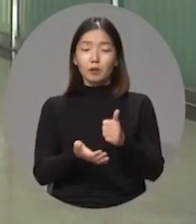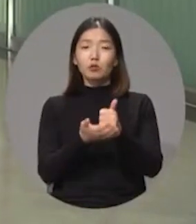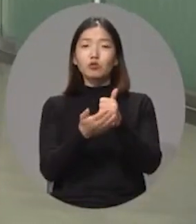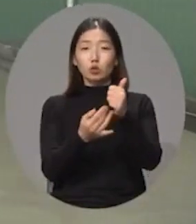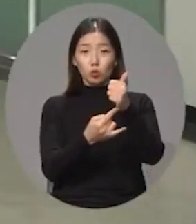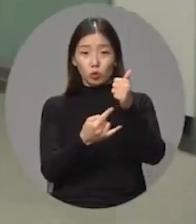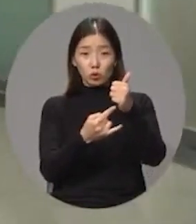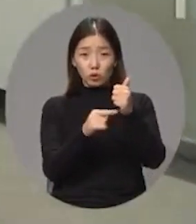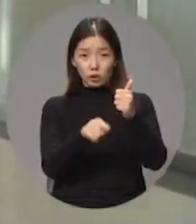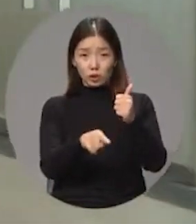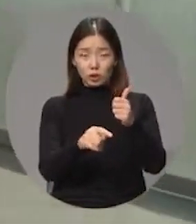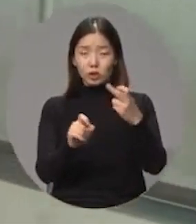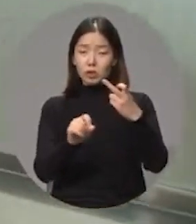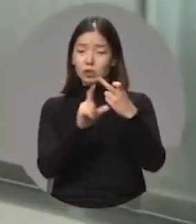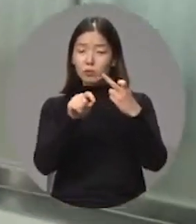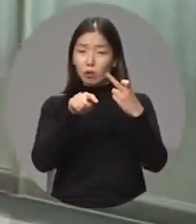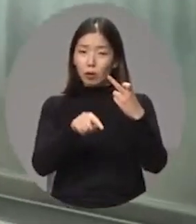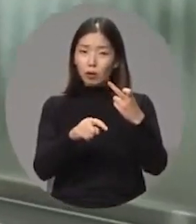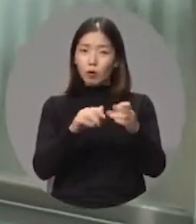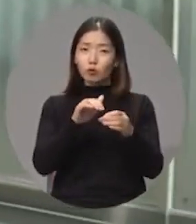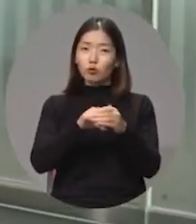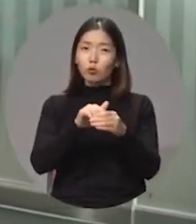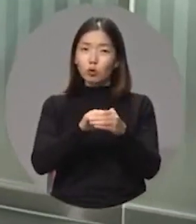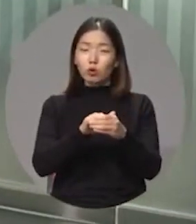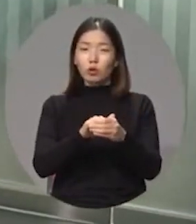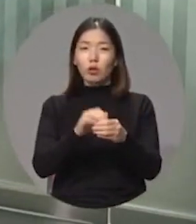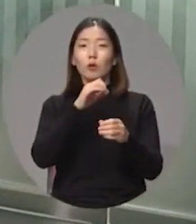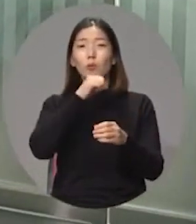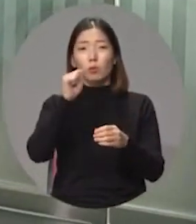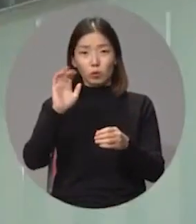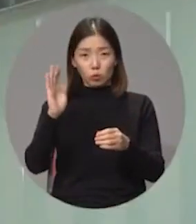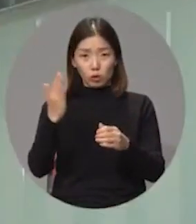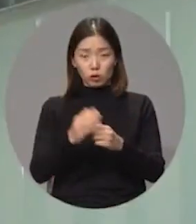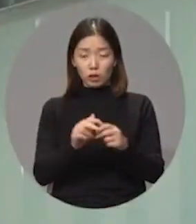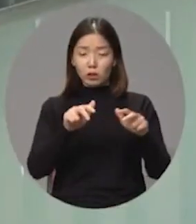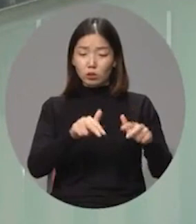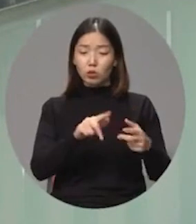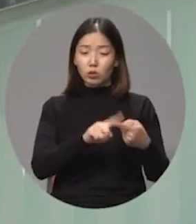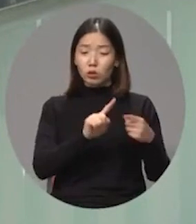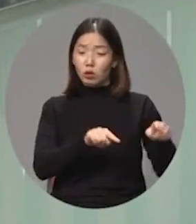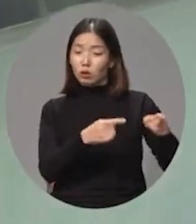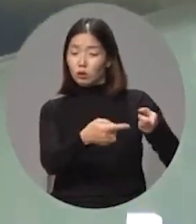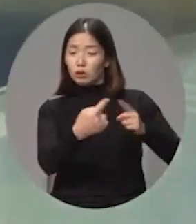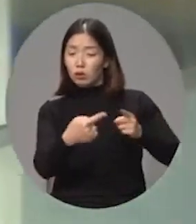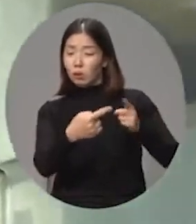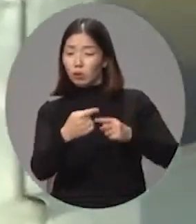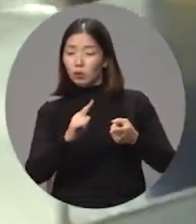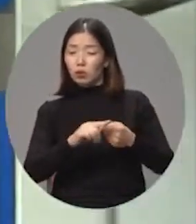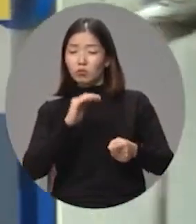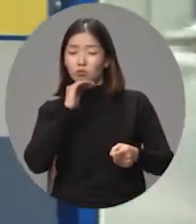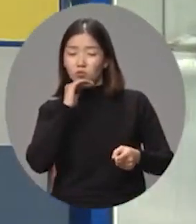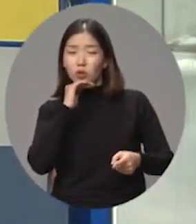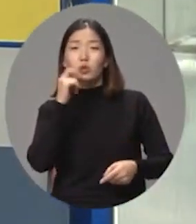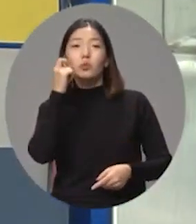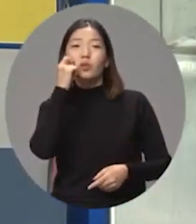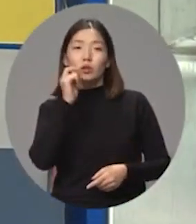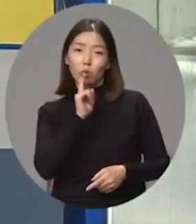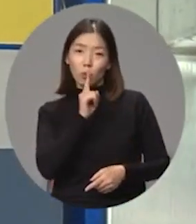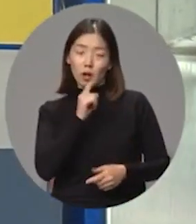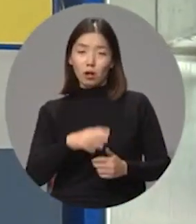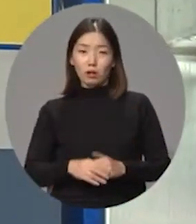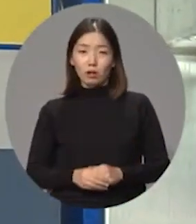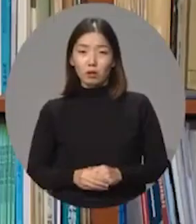위원회는 및 아란 의 총장 후보자를 뽑아야 하는 상황에서 직원들의 동참을 마냥 기다릴 수 없었다 는 입장입니다